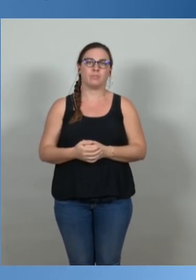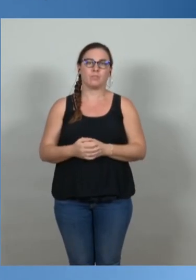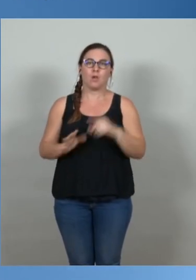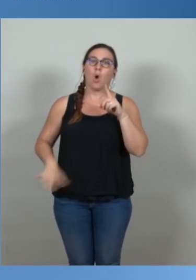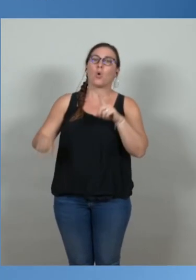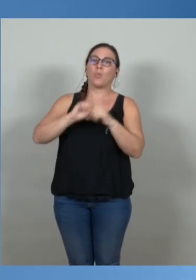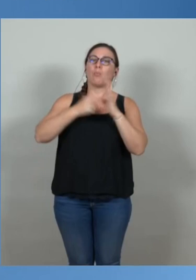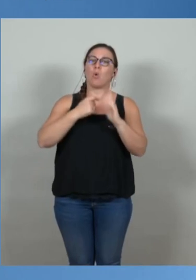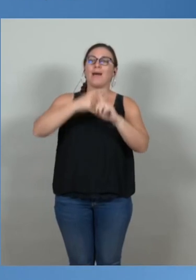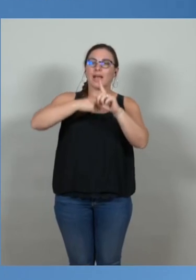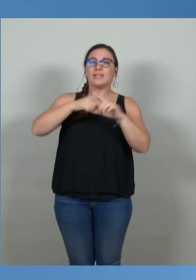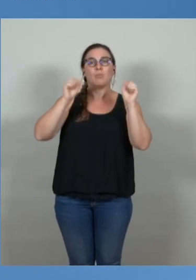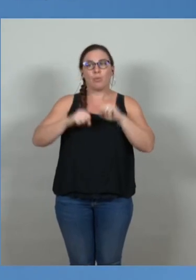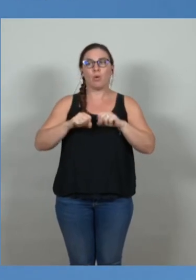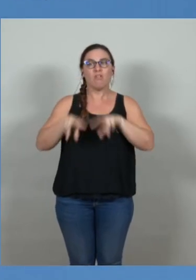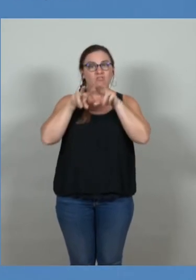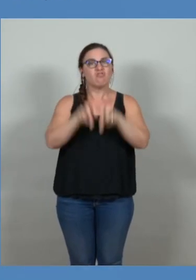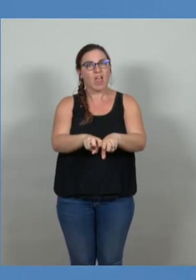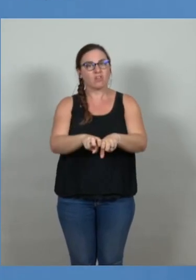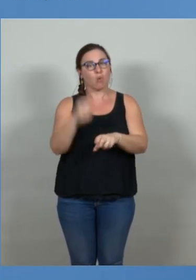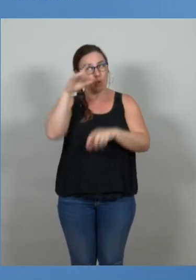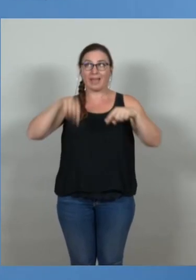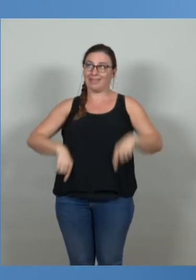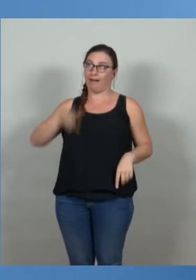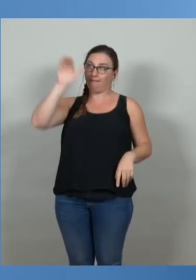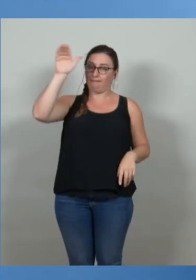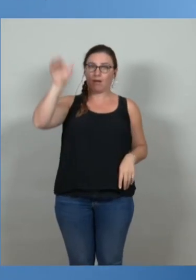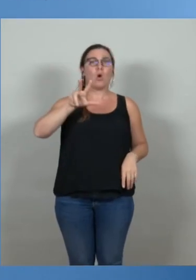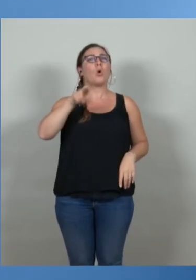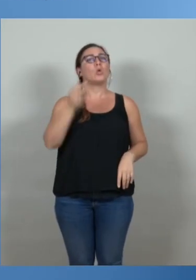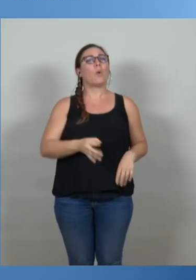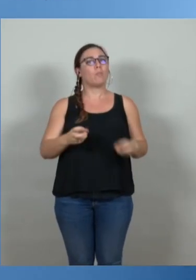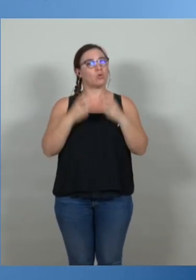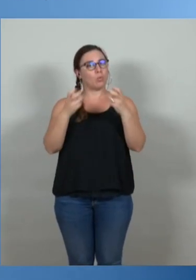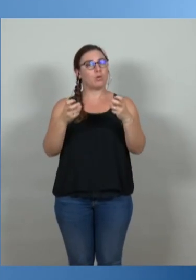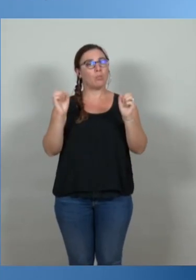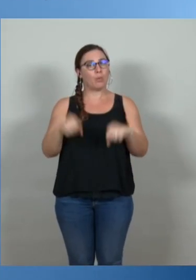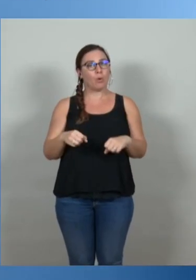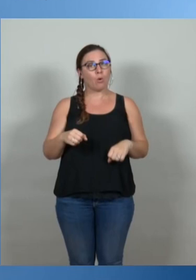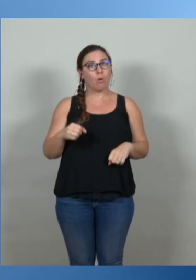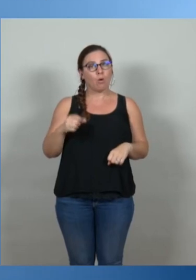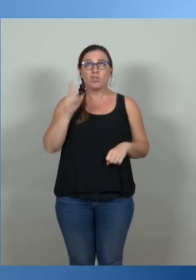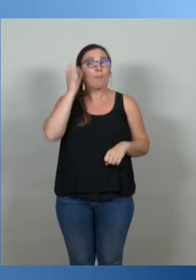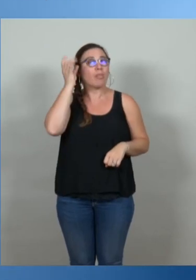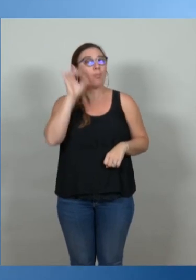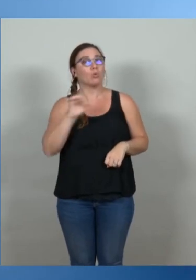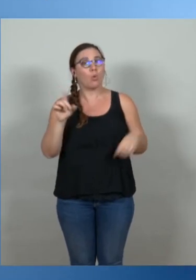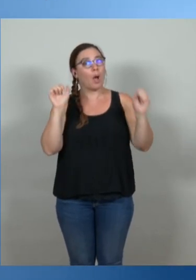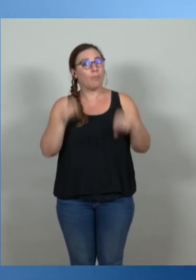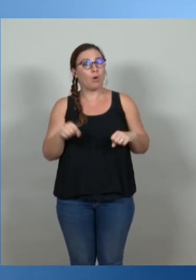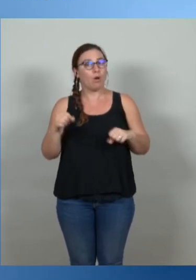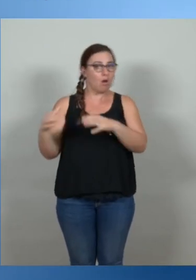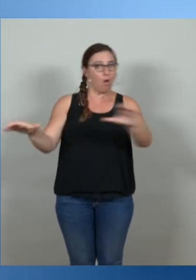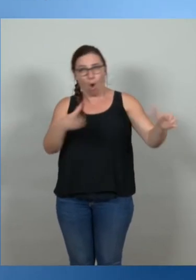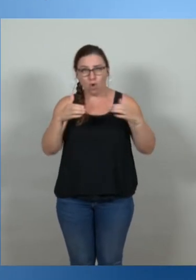du point d'indice on aurait pu aller chercher des financements d'État souhaite un moment là sur 3% d'augmentation du point d'analyse n'était pas complètement délirante et on aurait pu se